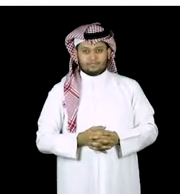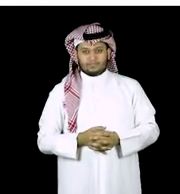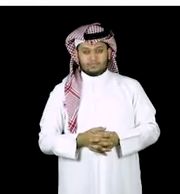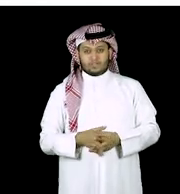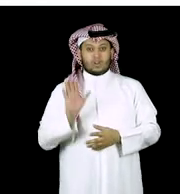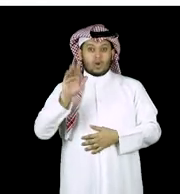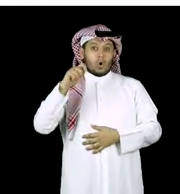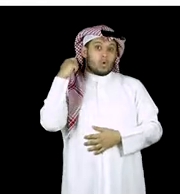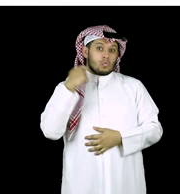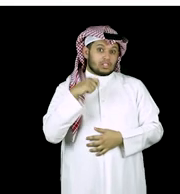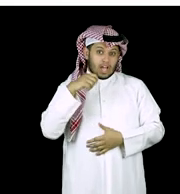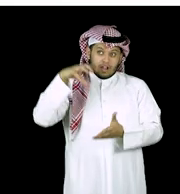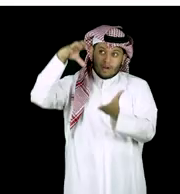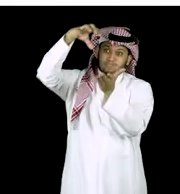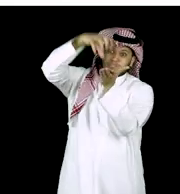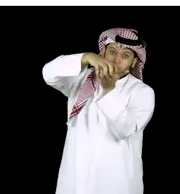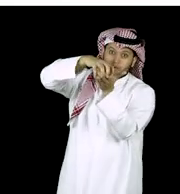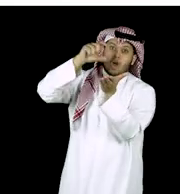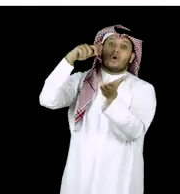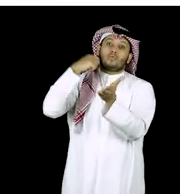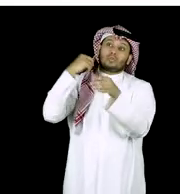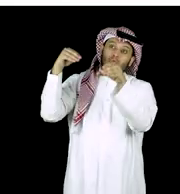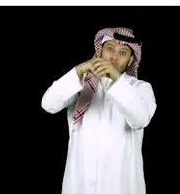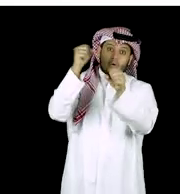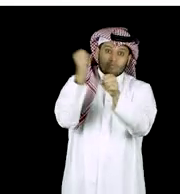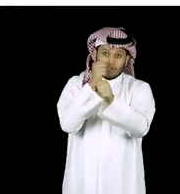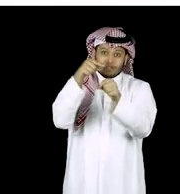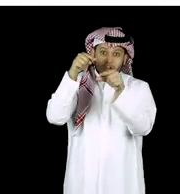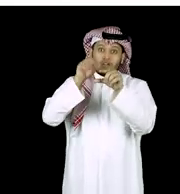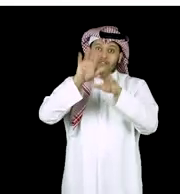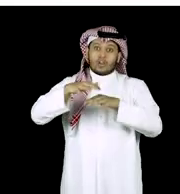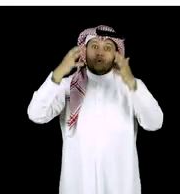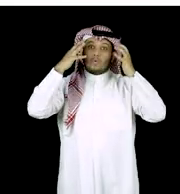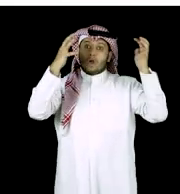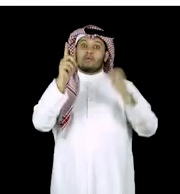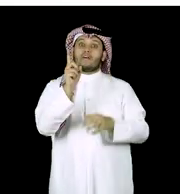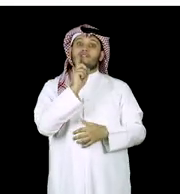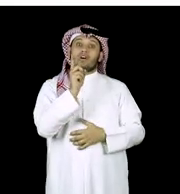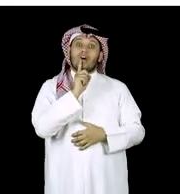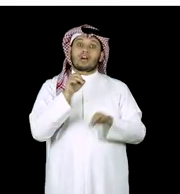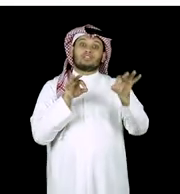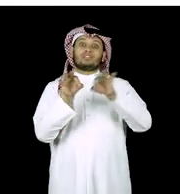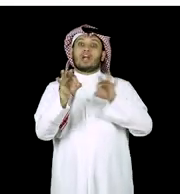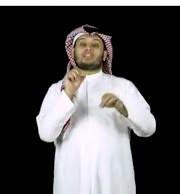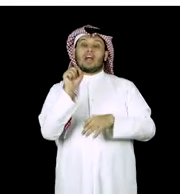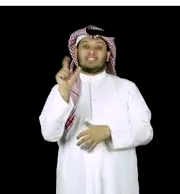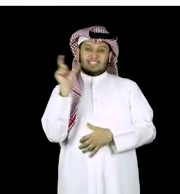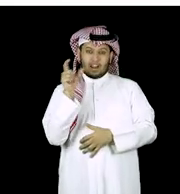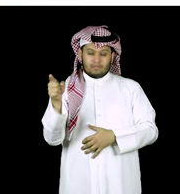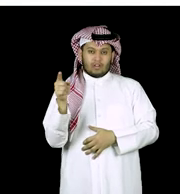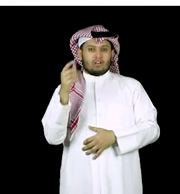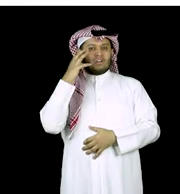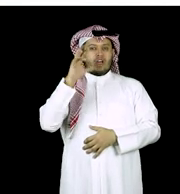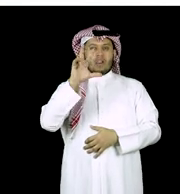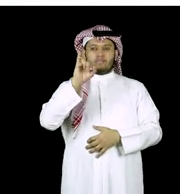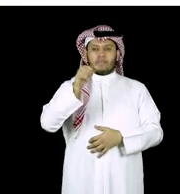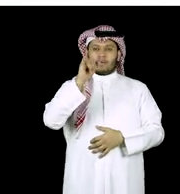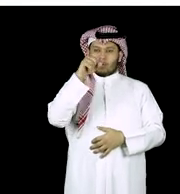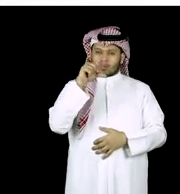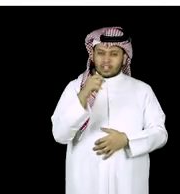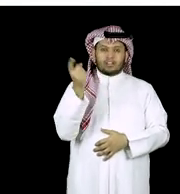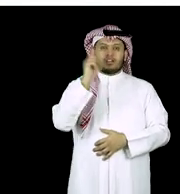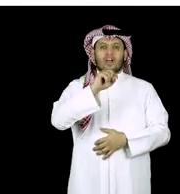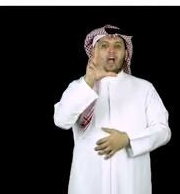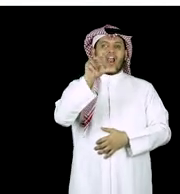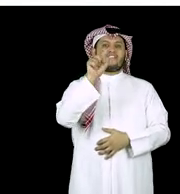الوزارة والوزراء في الدولة الإسلامية أصبح علماء الفقه السياسي الإسلامي كالماوردي وأبي يعلى